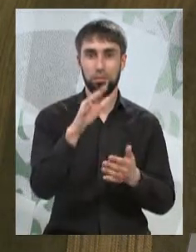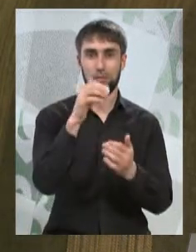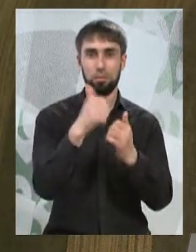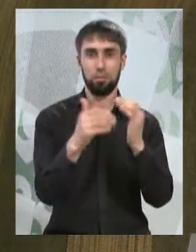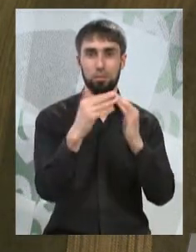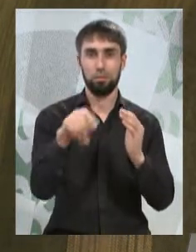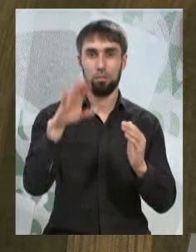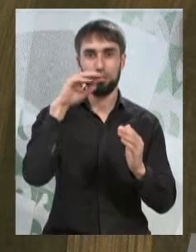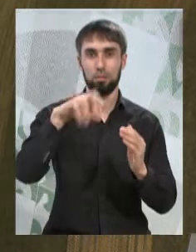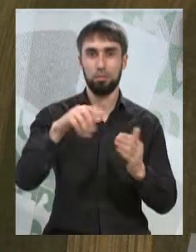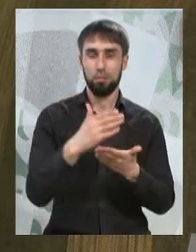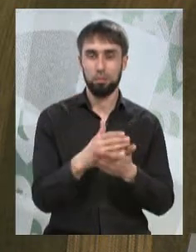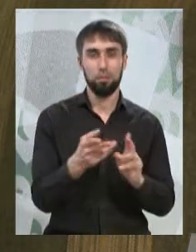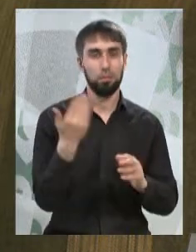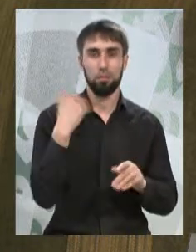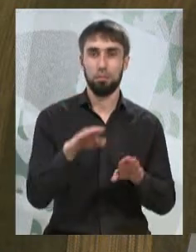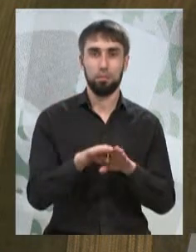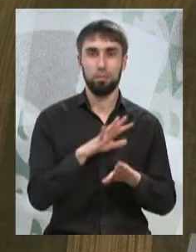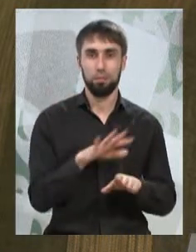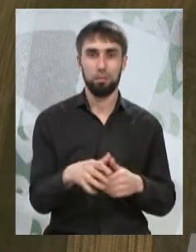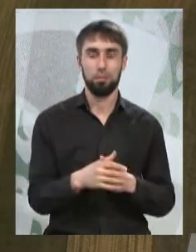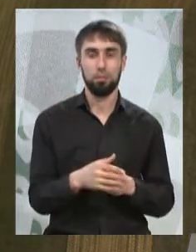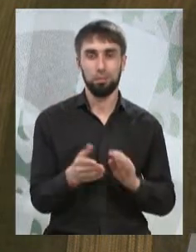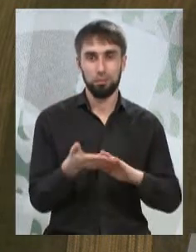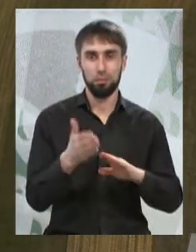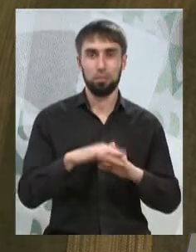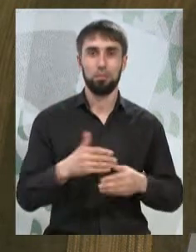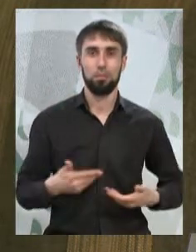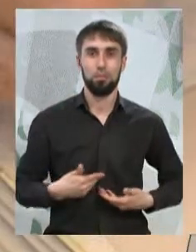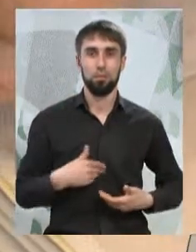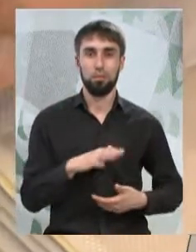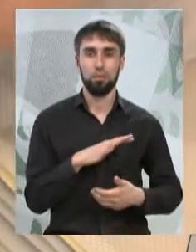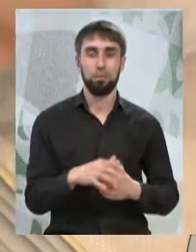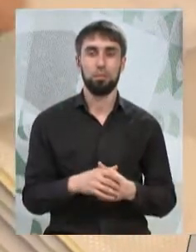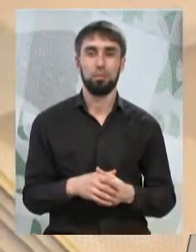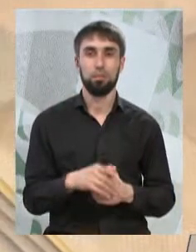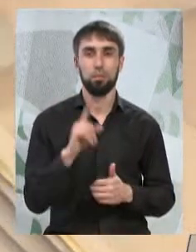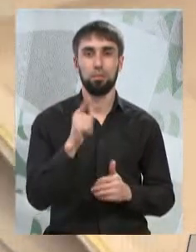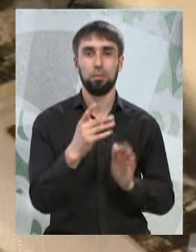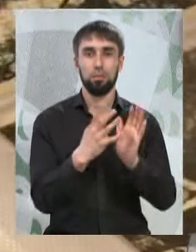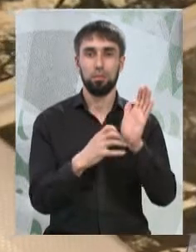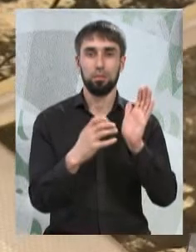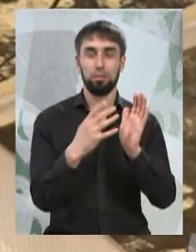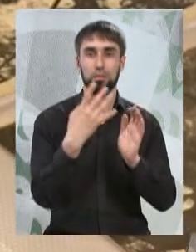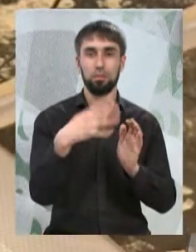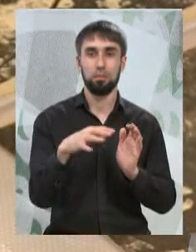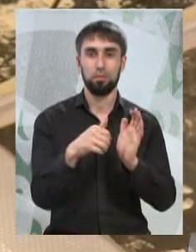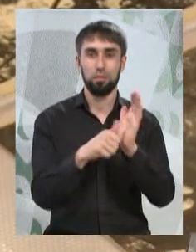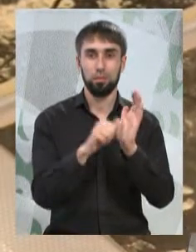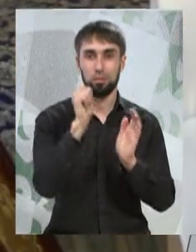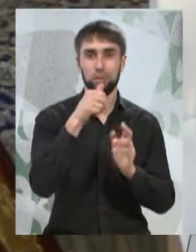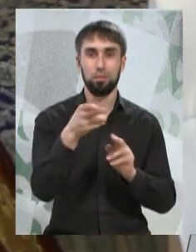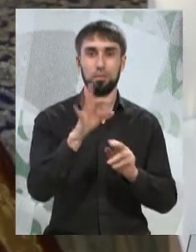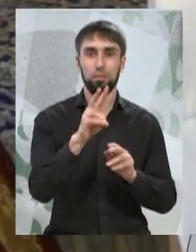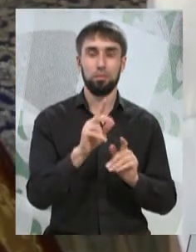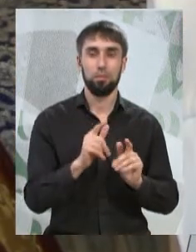доме подведены воды, все такое. Очень тяжелая жизнь была. В 1946 году Алихан пошел в школу.